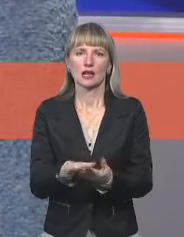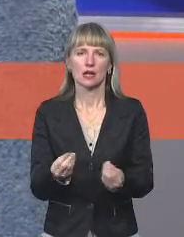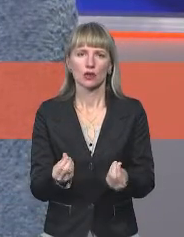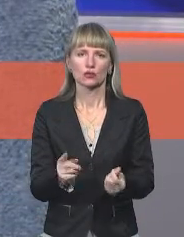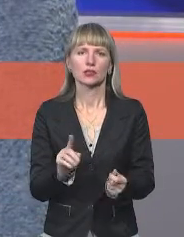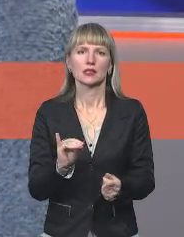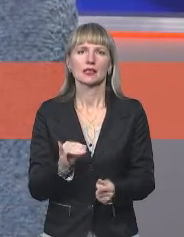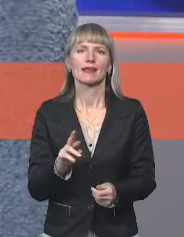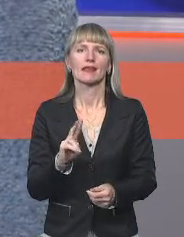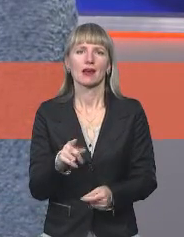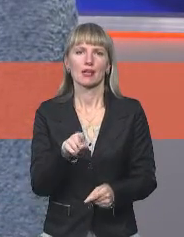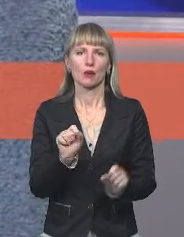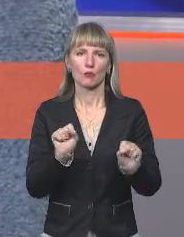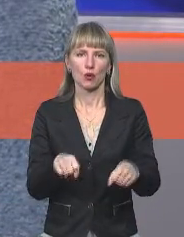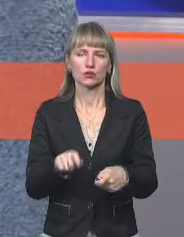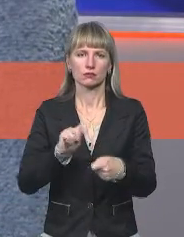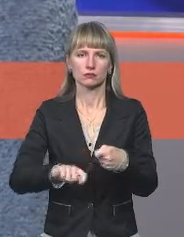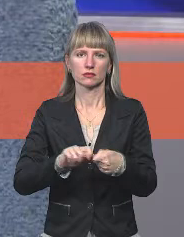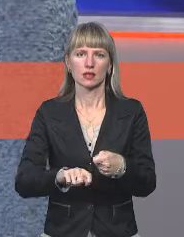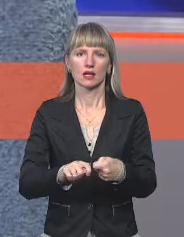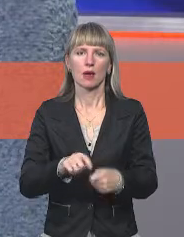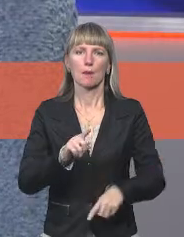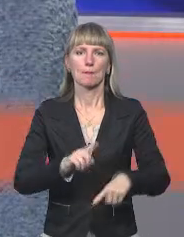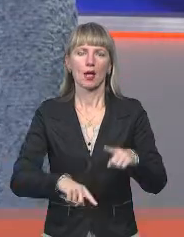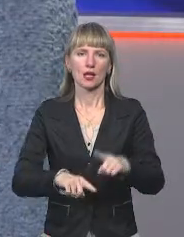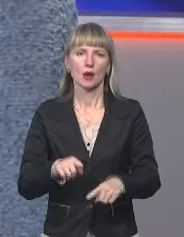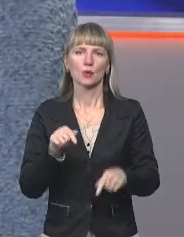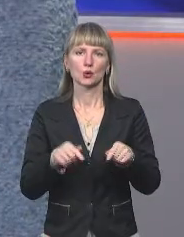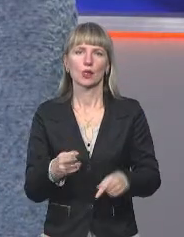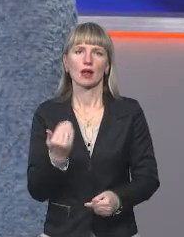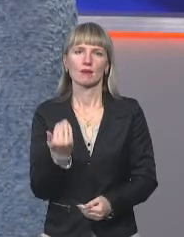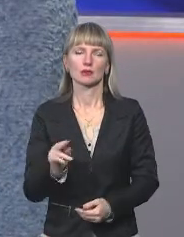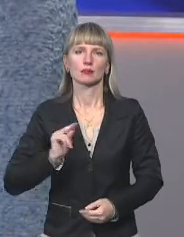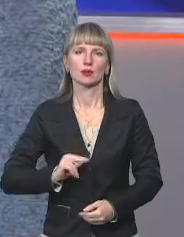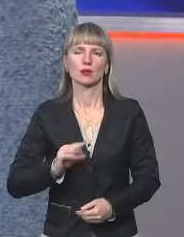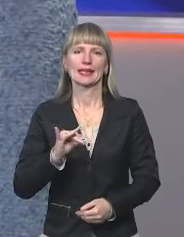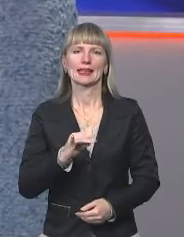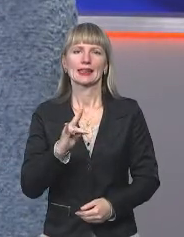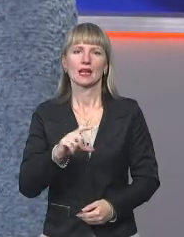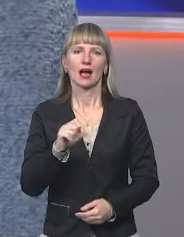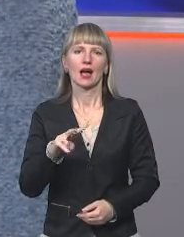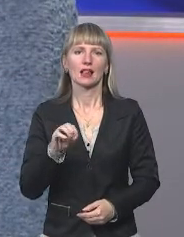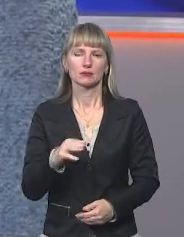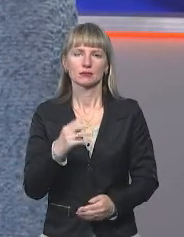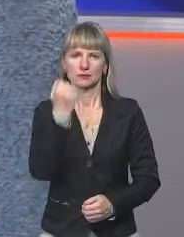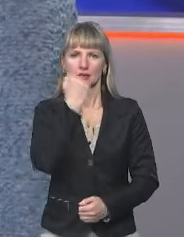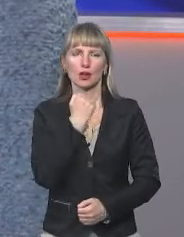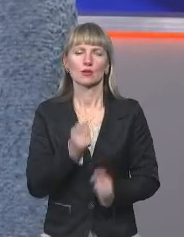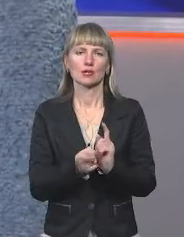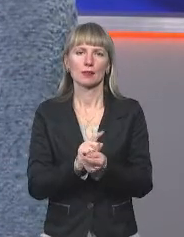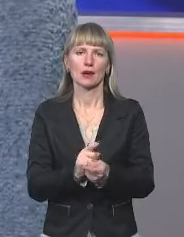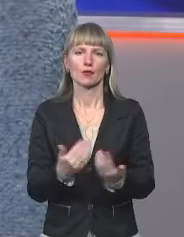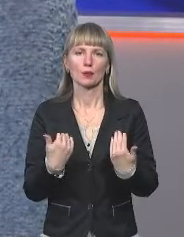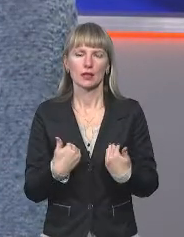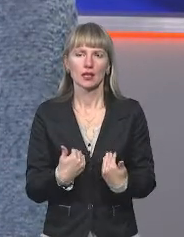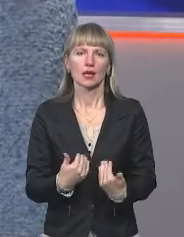і, власне, як їх можна контролювати, зокрема, батькам. У студії для вас працюють Інна Халеп. Дякуємо за мову жестів Ганні